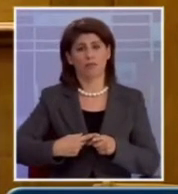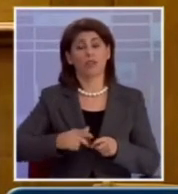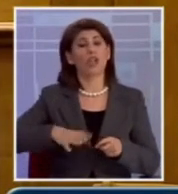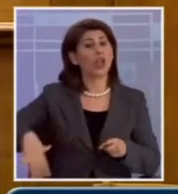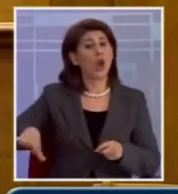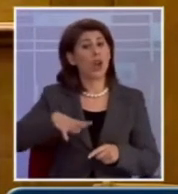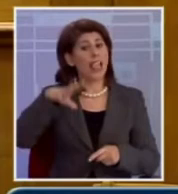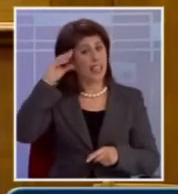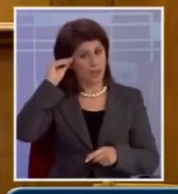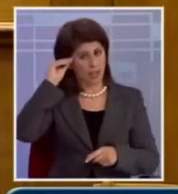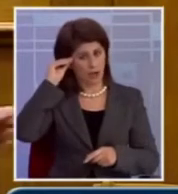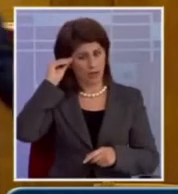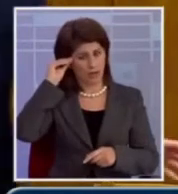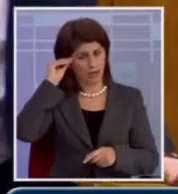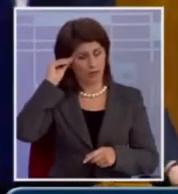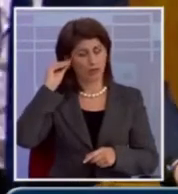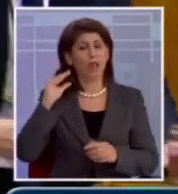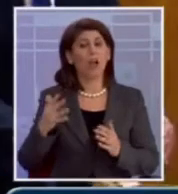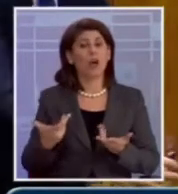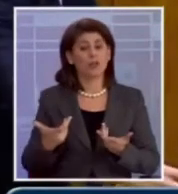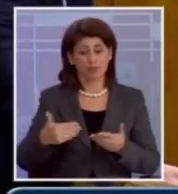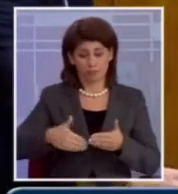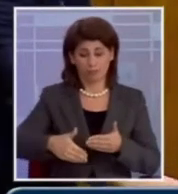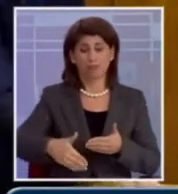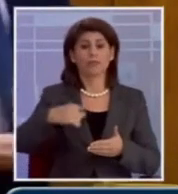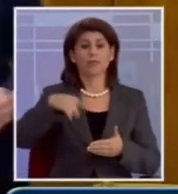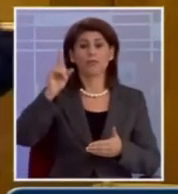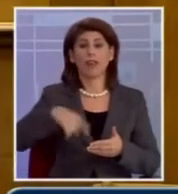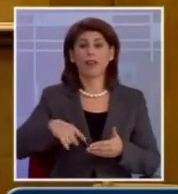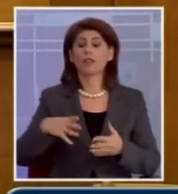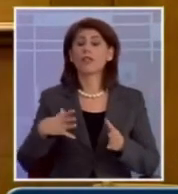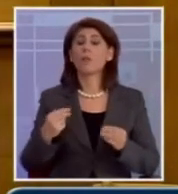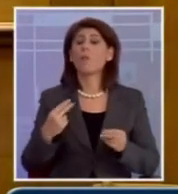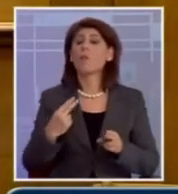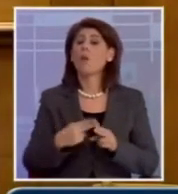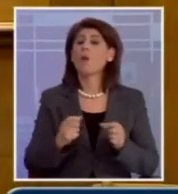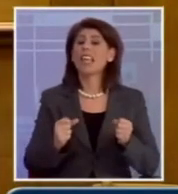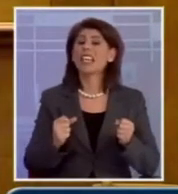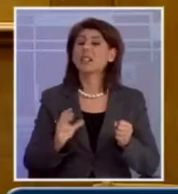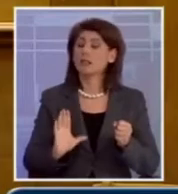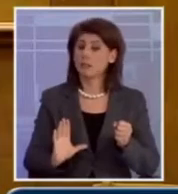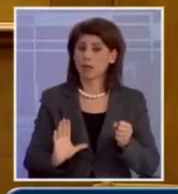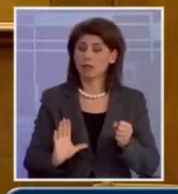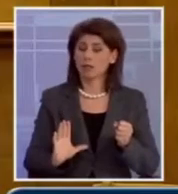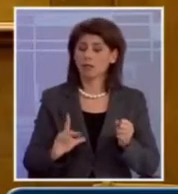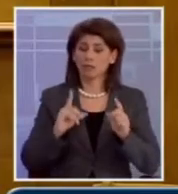όλοι αντιλαμβανόμαστε ότι οι μέρες αυτές είναι κρίσιμες και